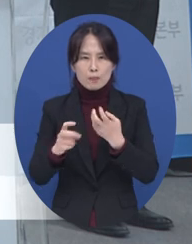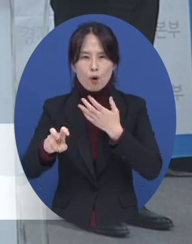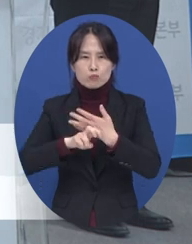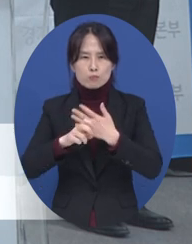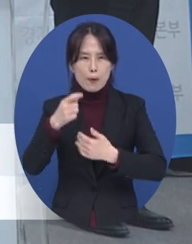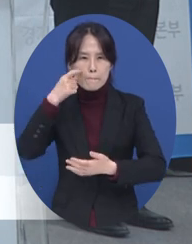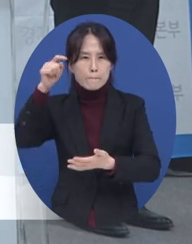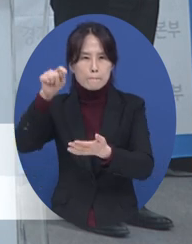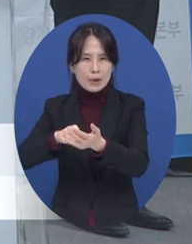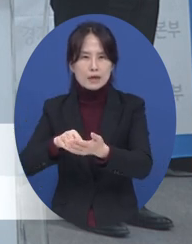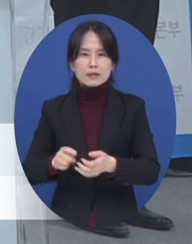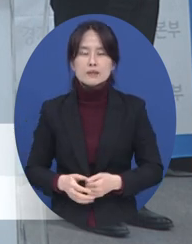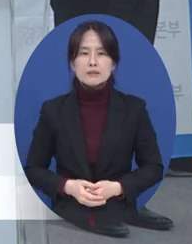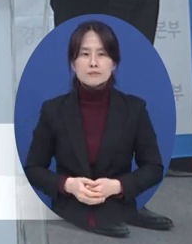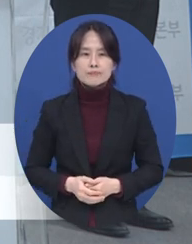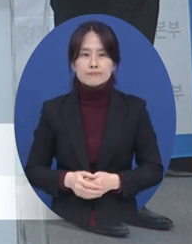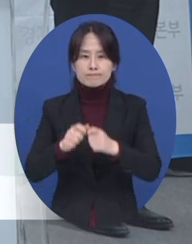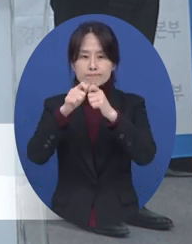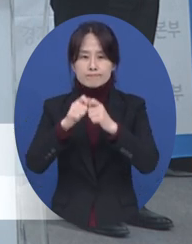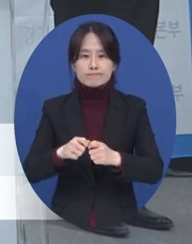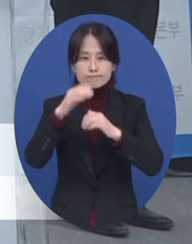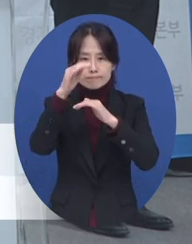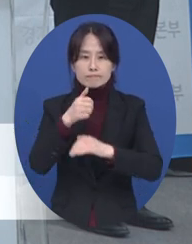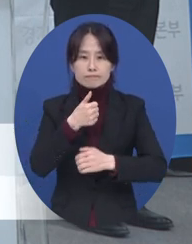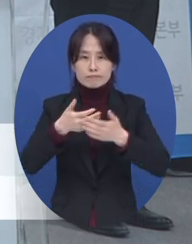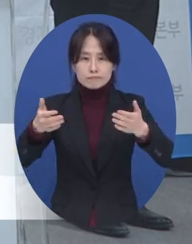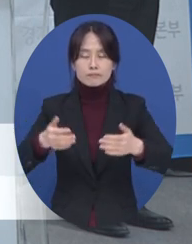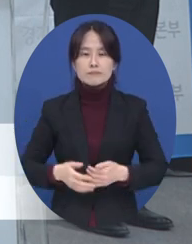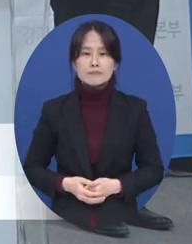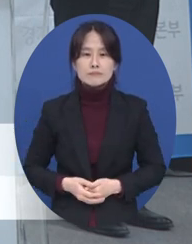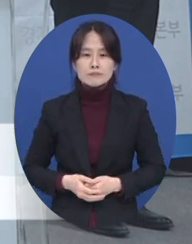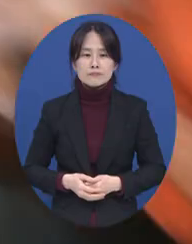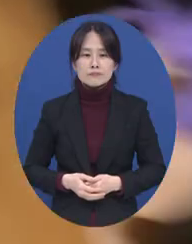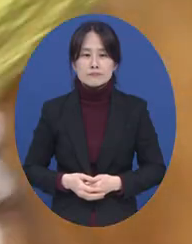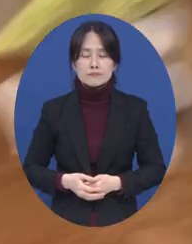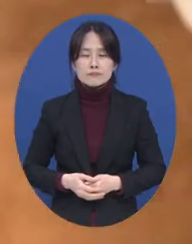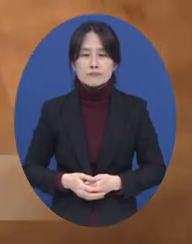불법행위를 1 삼았습니다 자세한 내용을 보도합니다